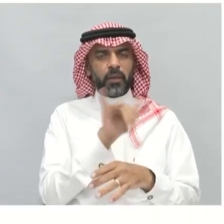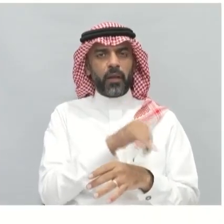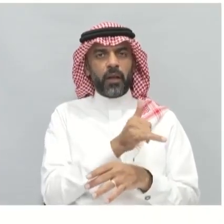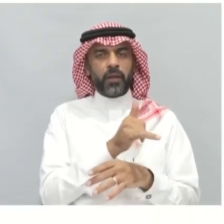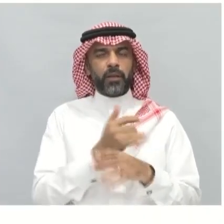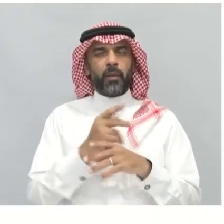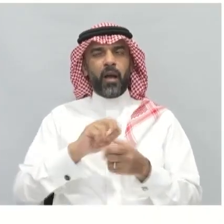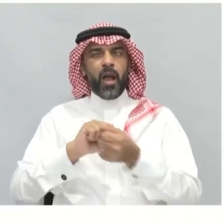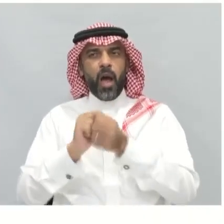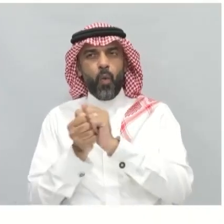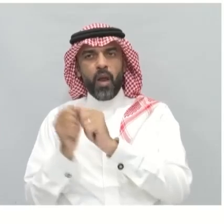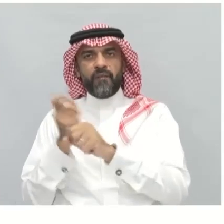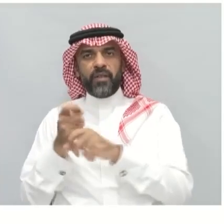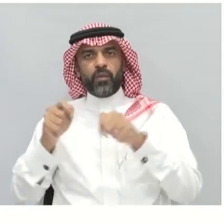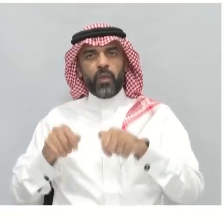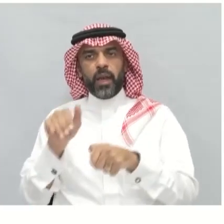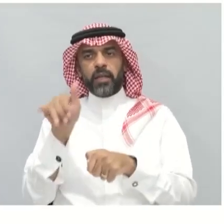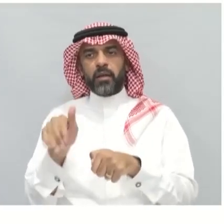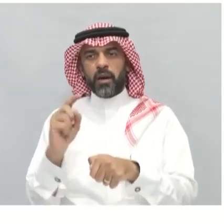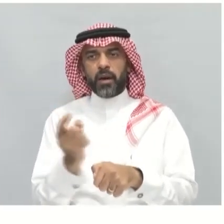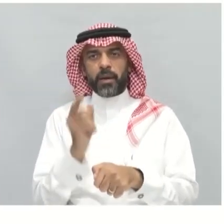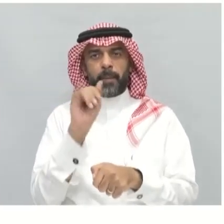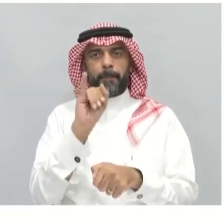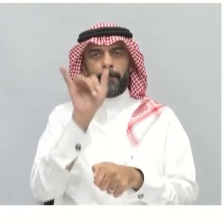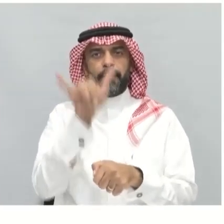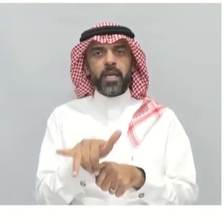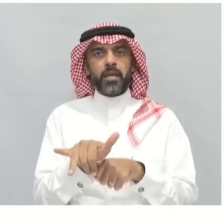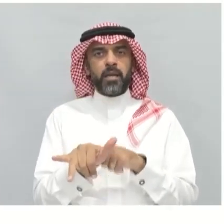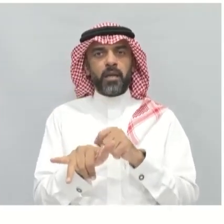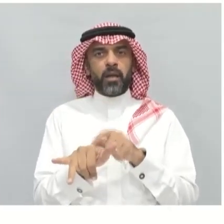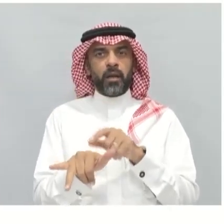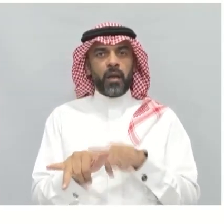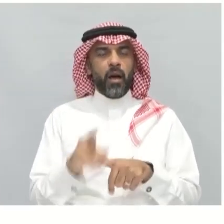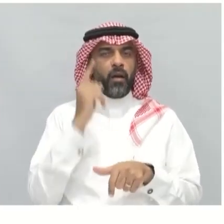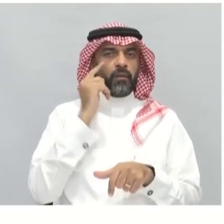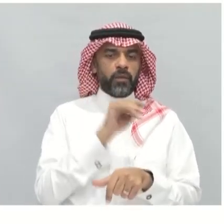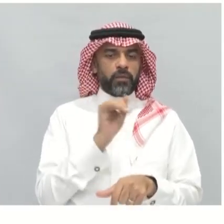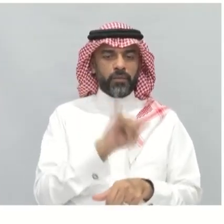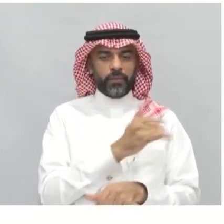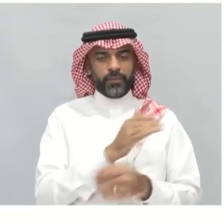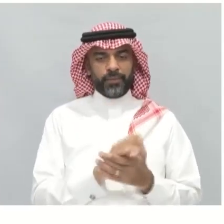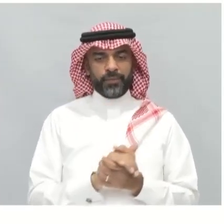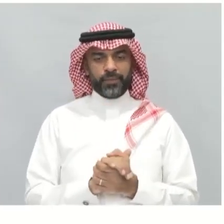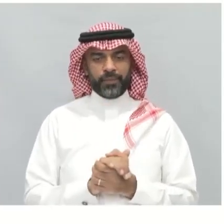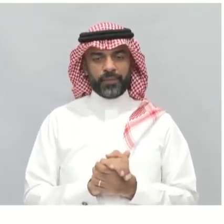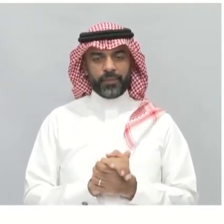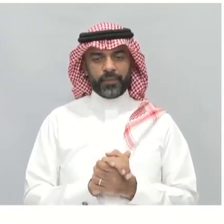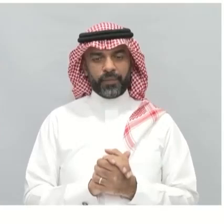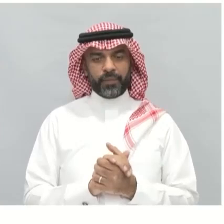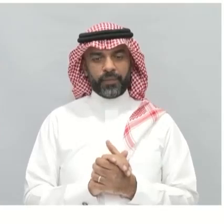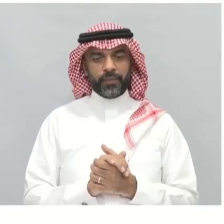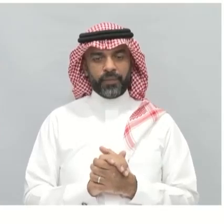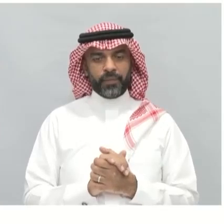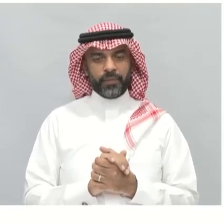ولاحظ اقول هنا تكتب على صوره ياء غير منقوطه اذا جاءت فوق الثلاثي ولم تسبق بحرف الياء ولم